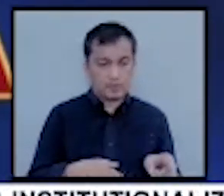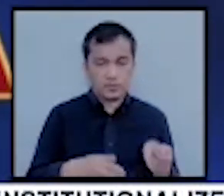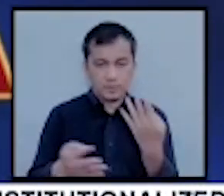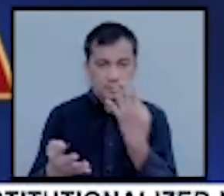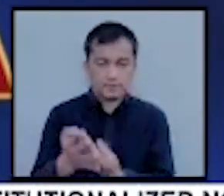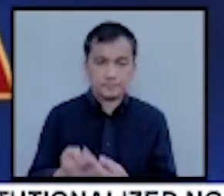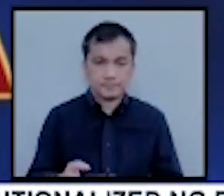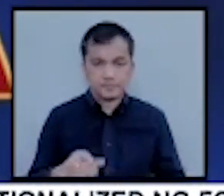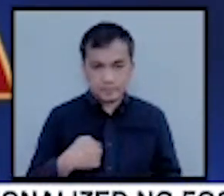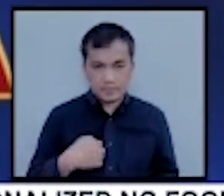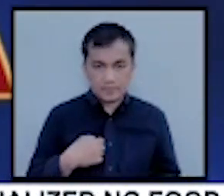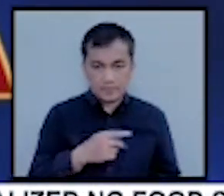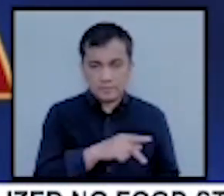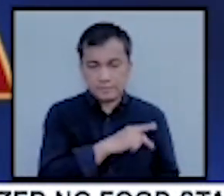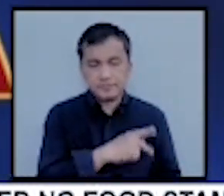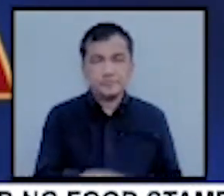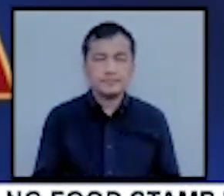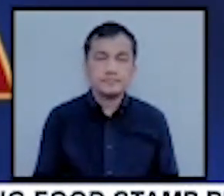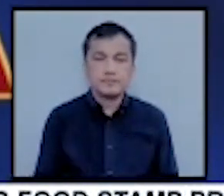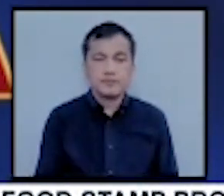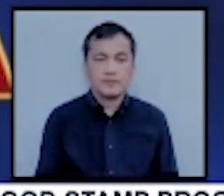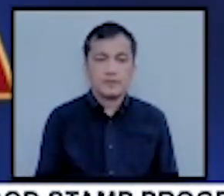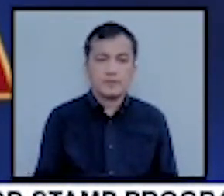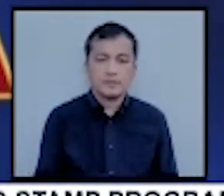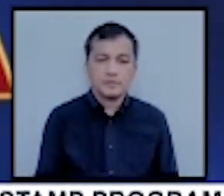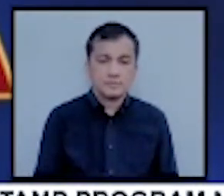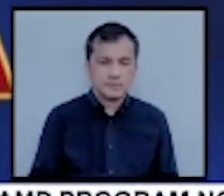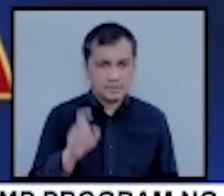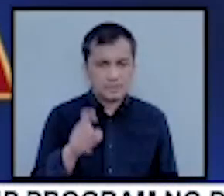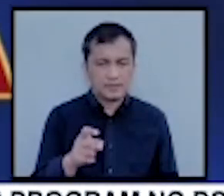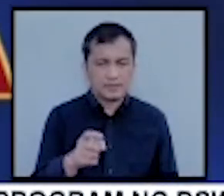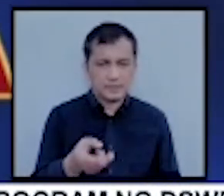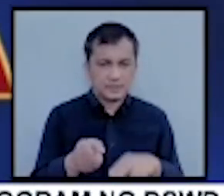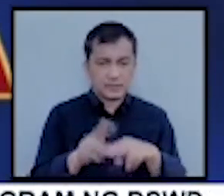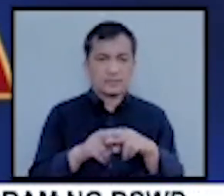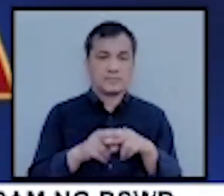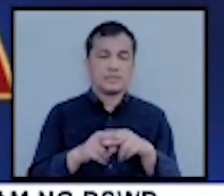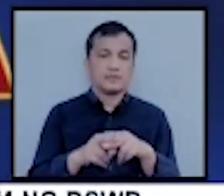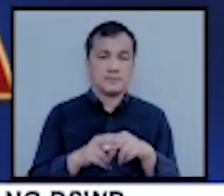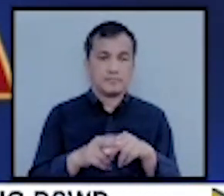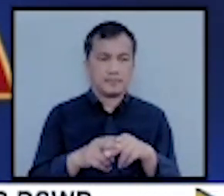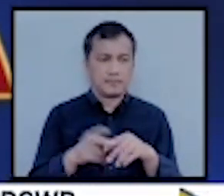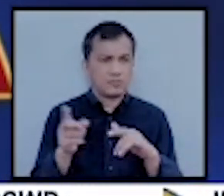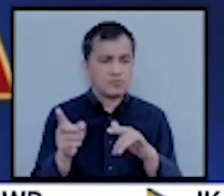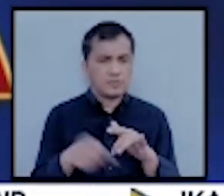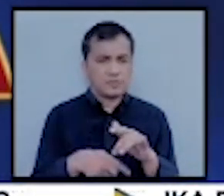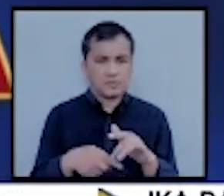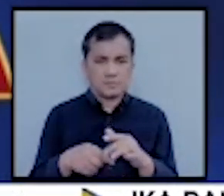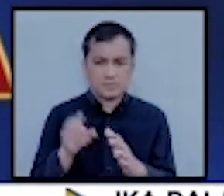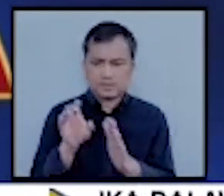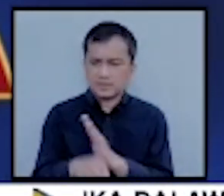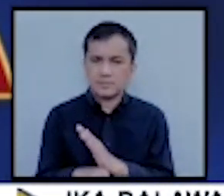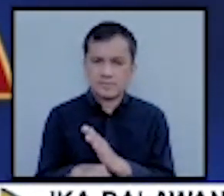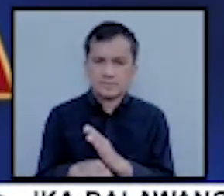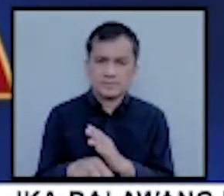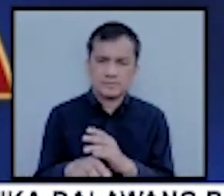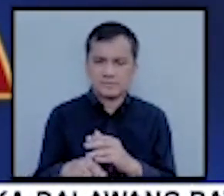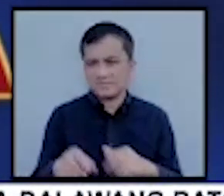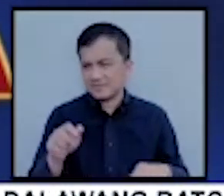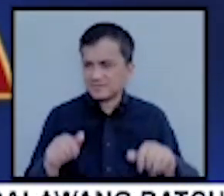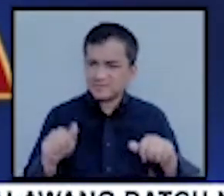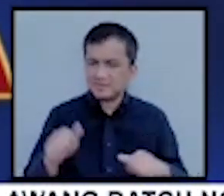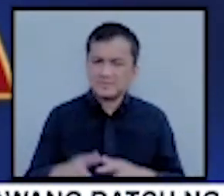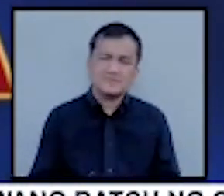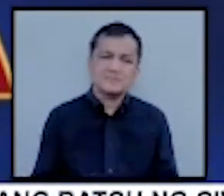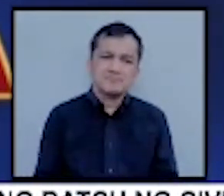mismo personally, sa tingin ko, dapat taasan na lang ang multa. Pero yung criminal, medyo may agamanggama ko